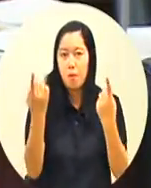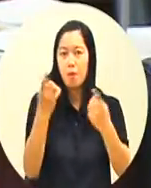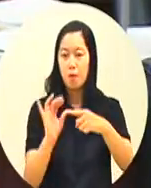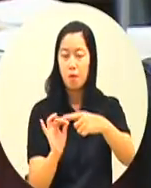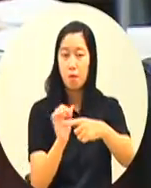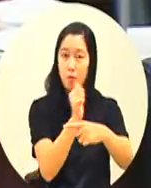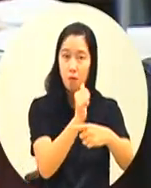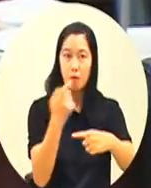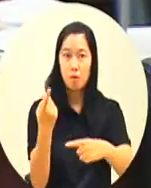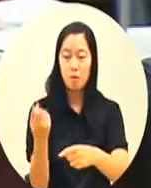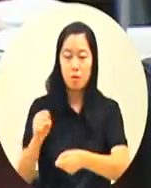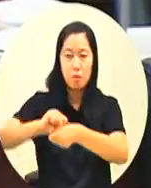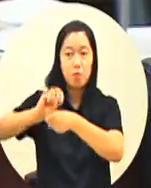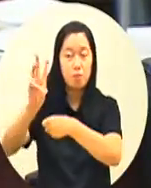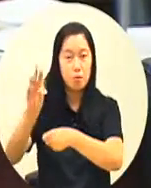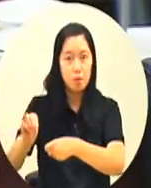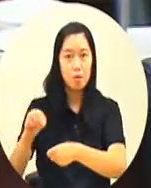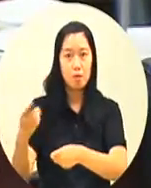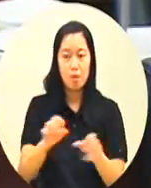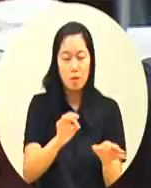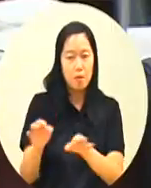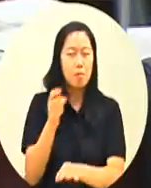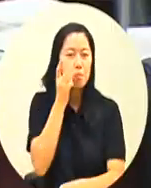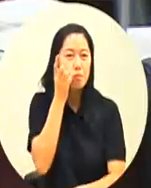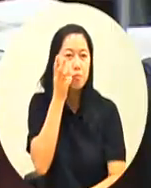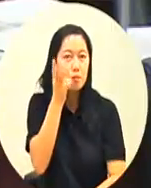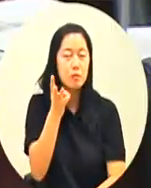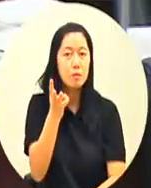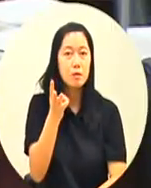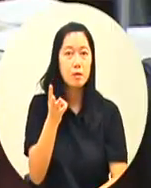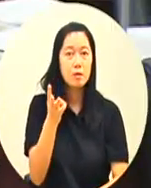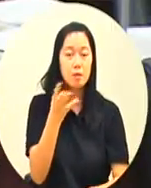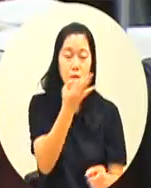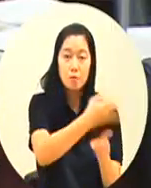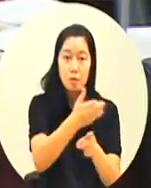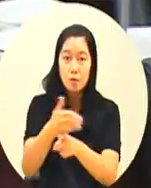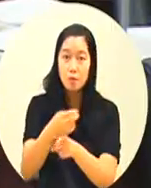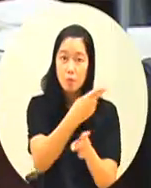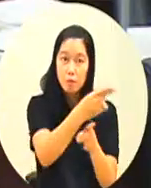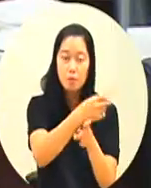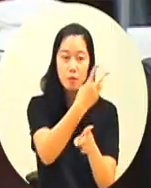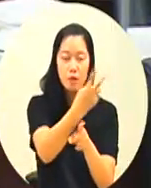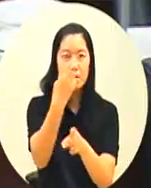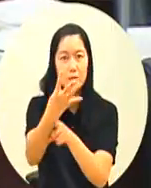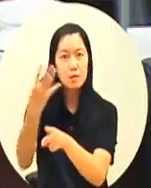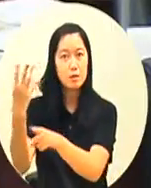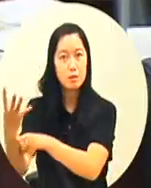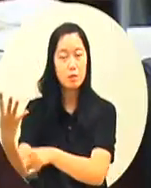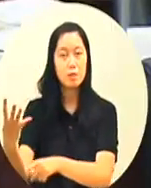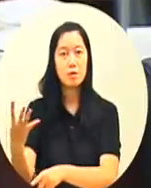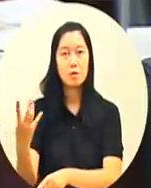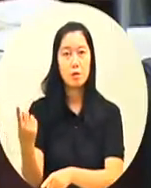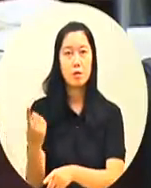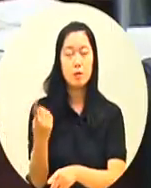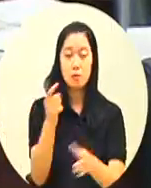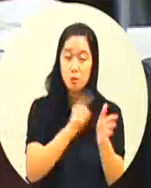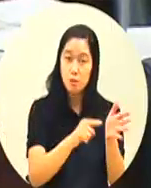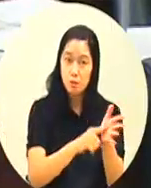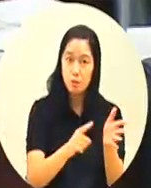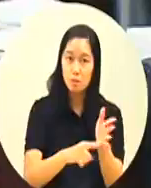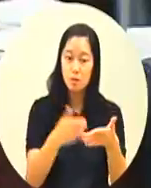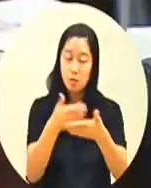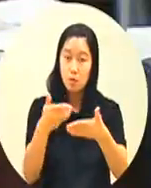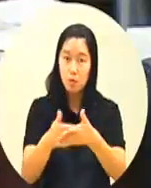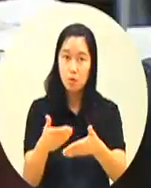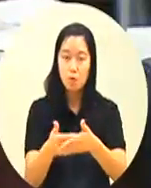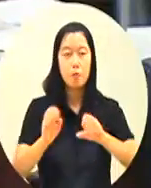增加30000块，然后延期1个月、2个月、3个月，或者是分2期、4期、6期哈。这部分用简单明了的图表，像